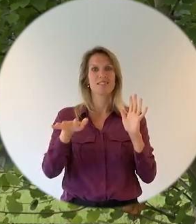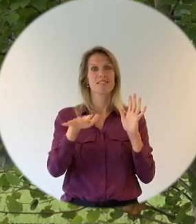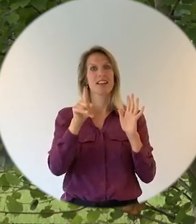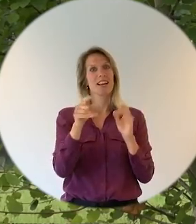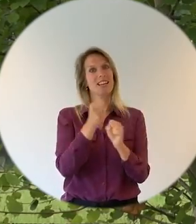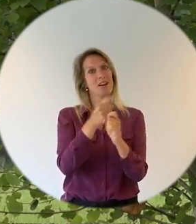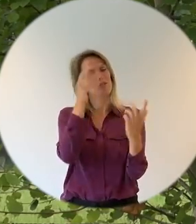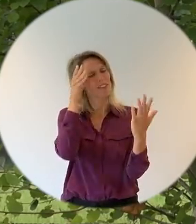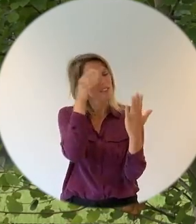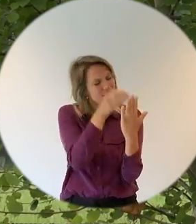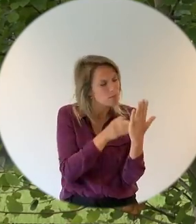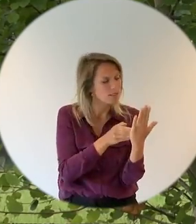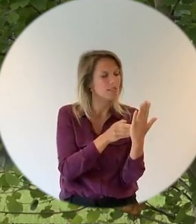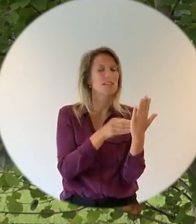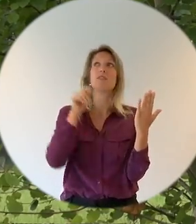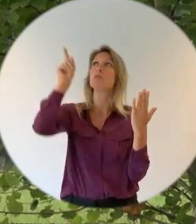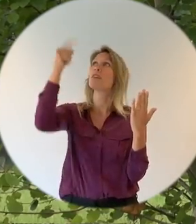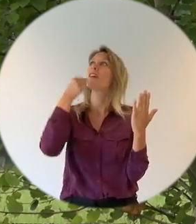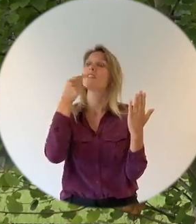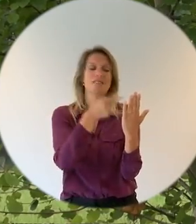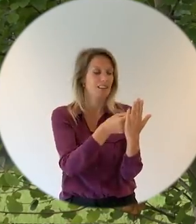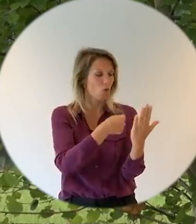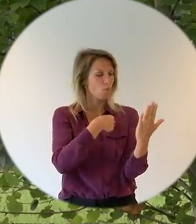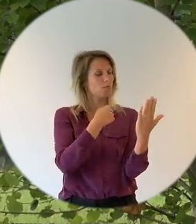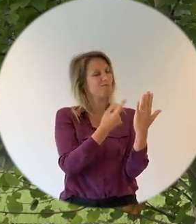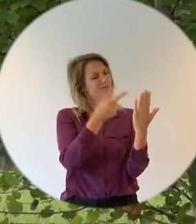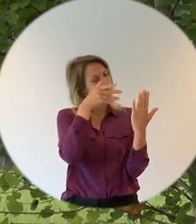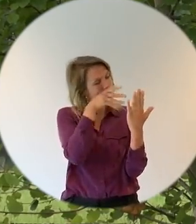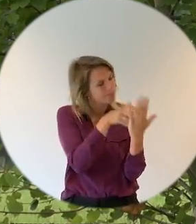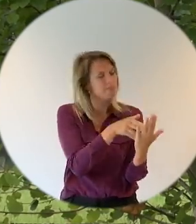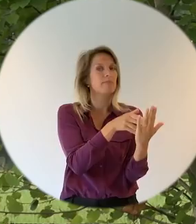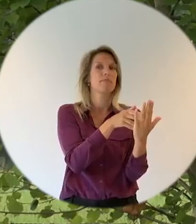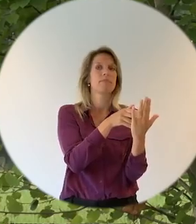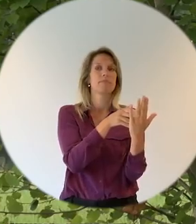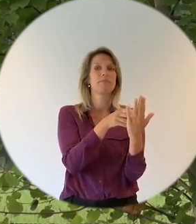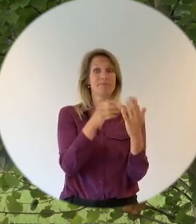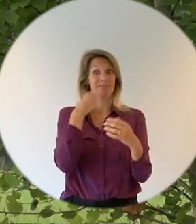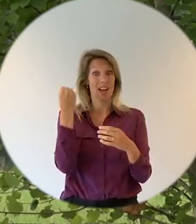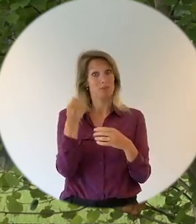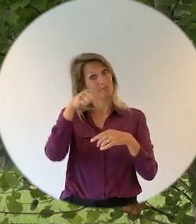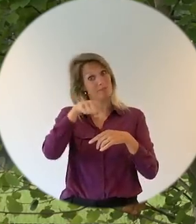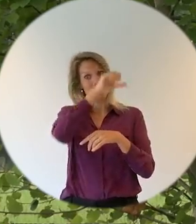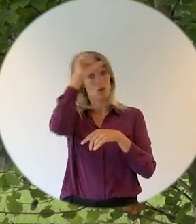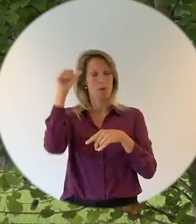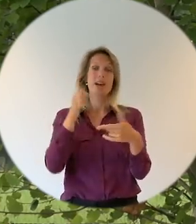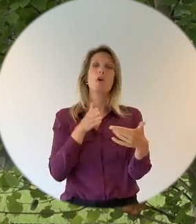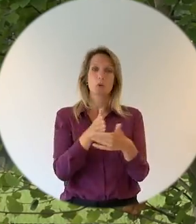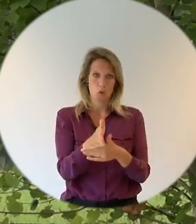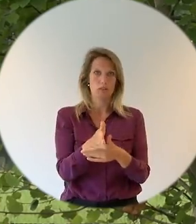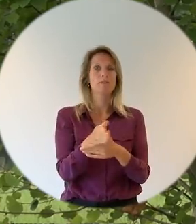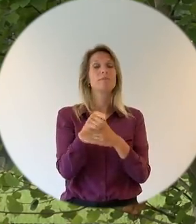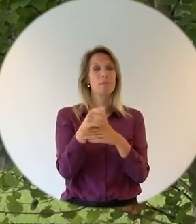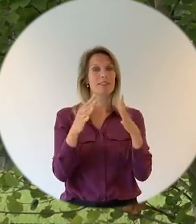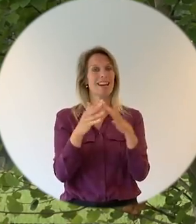verdiepen en laat je je raken door wat hij te zeggen heeft. Daarom gaat LPB Media ook deze zomer door met het uitzenden